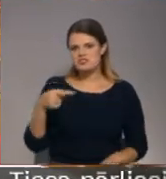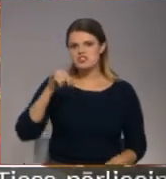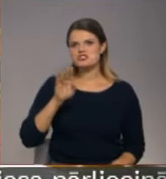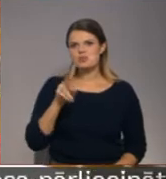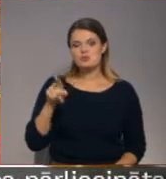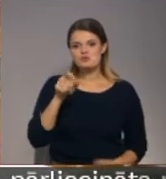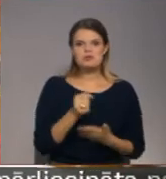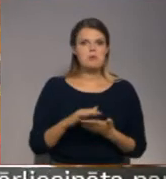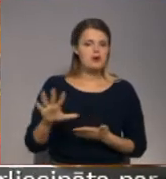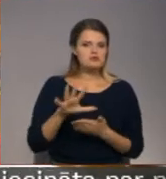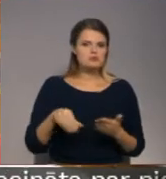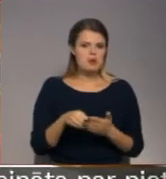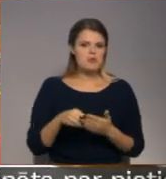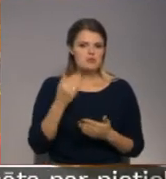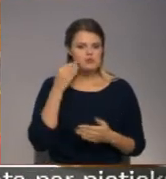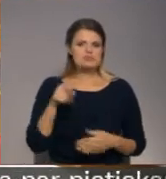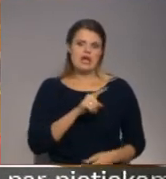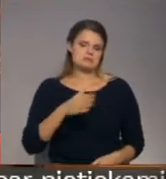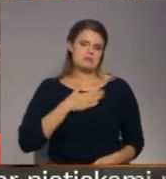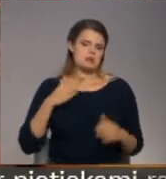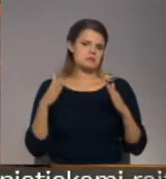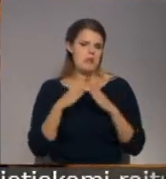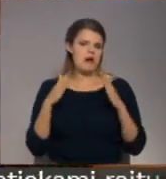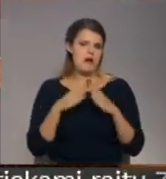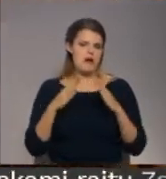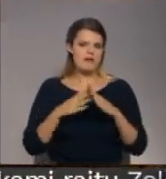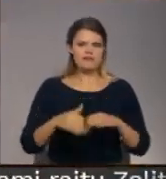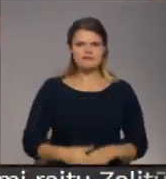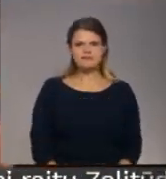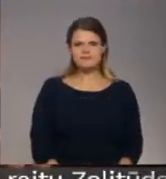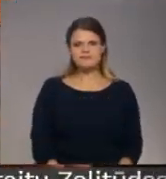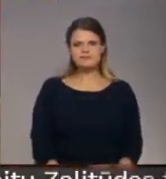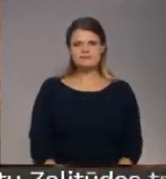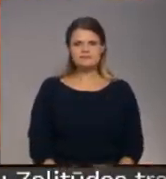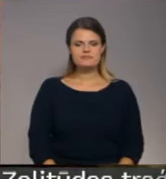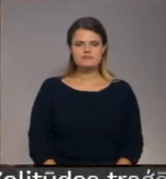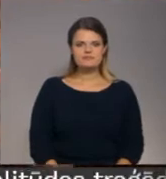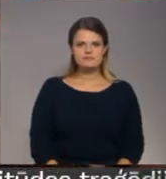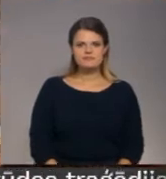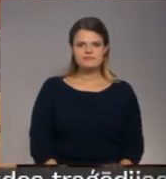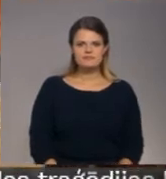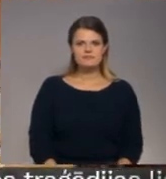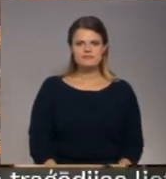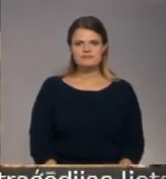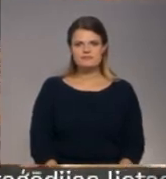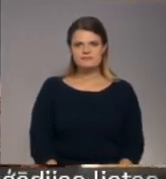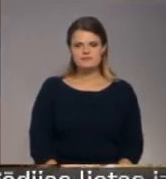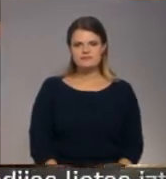Tumis pagastu joprojām sauc par savām mājām. Sandra Leitāne, Andris Pāns, Zemgales reģionālā televīzija.